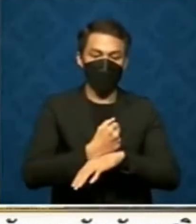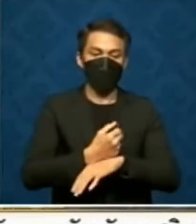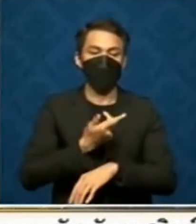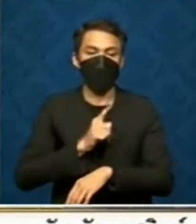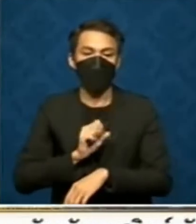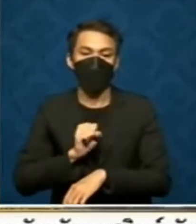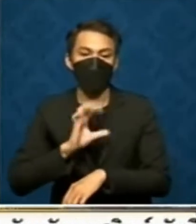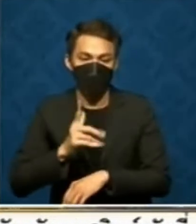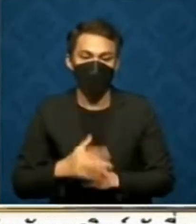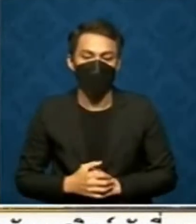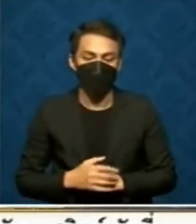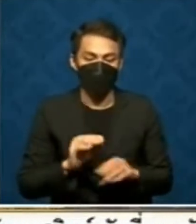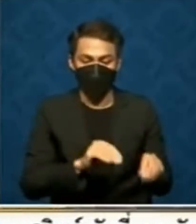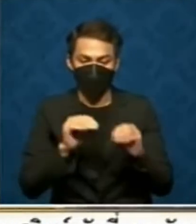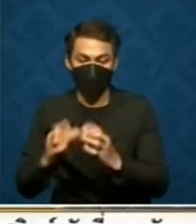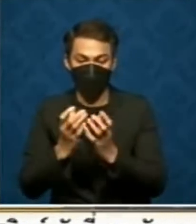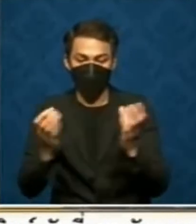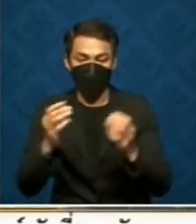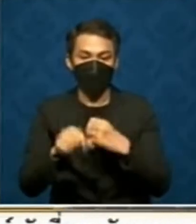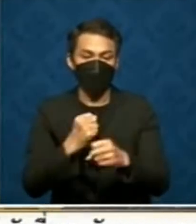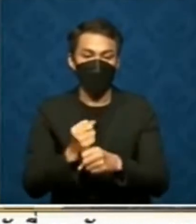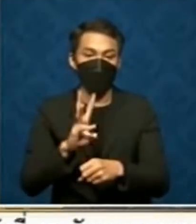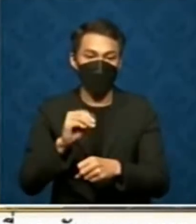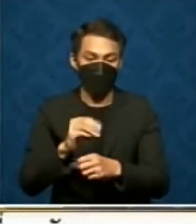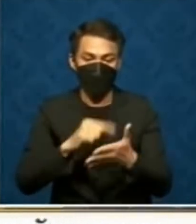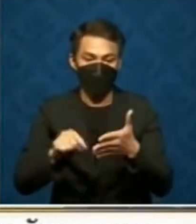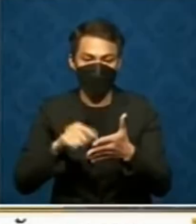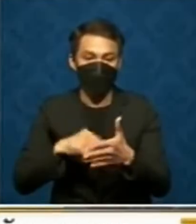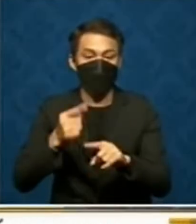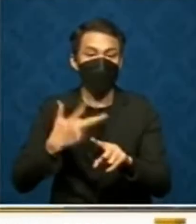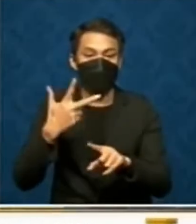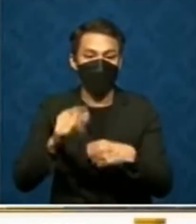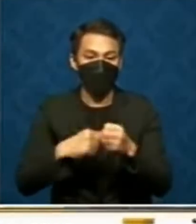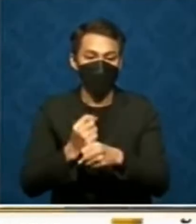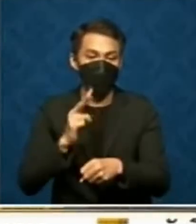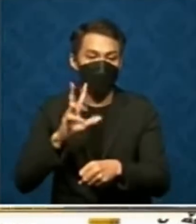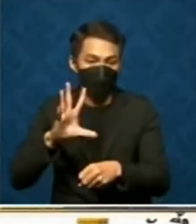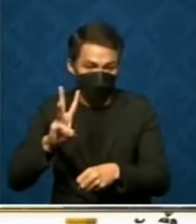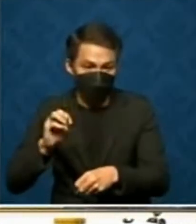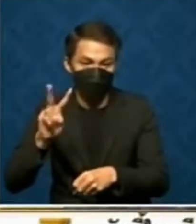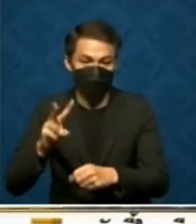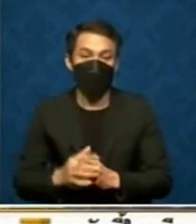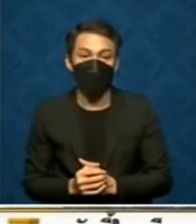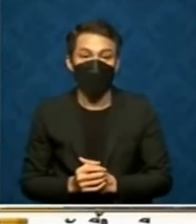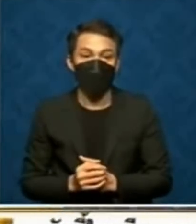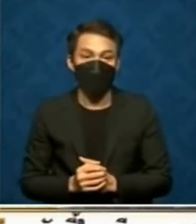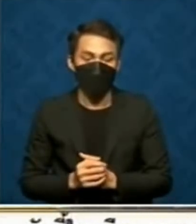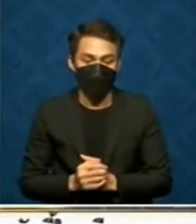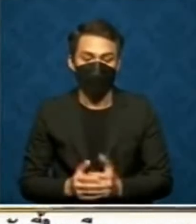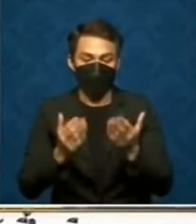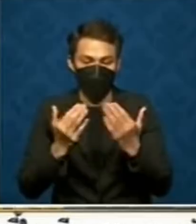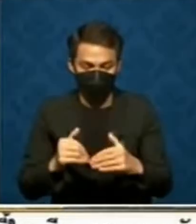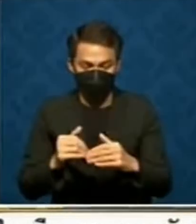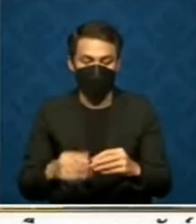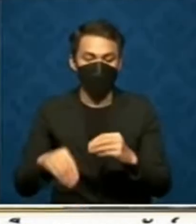ดขึ้นมีตอนนึงถึงขั้นบอกจะขอลาออกจากสสเลย ออกแ ค่ออกไหม ว่าลาขอลาออกแล้วไปยื่นเ